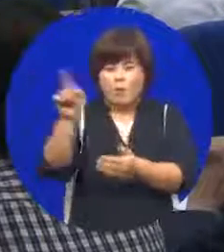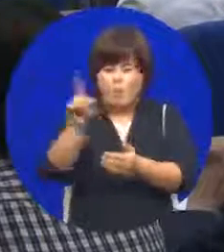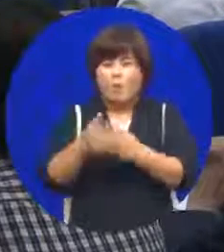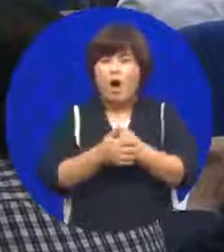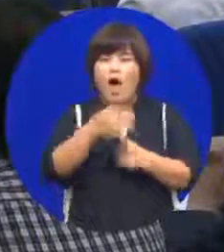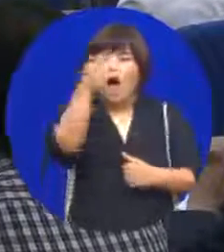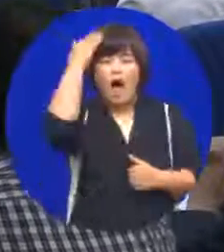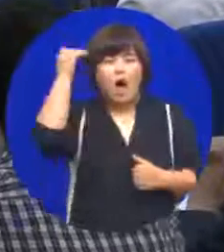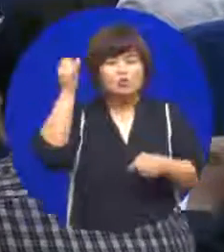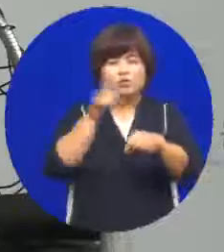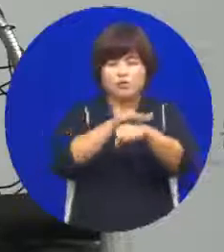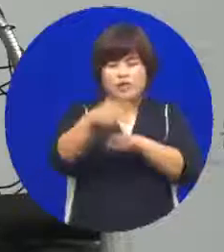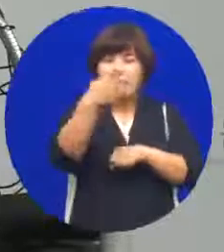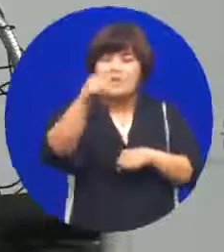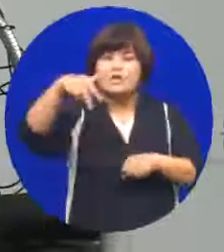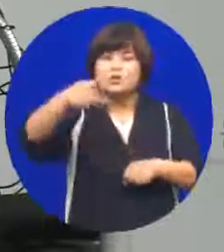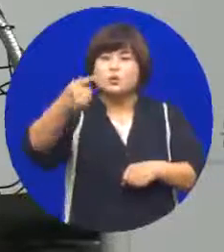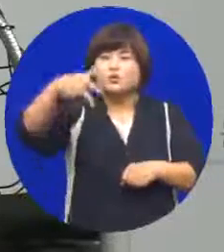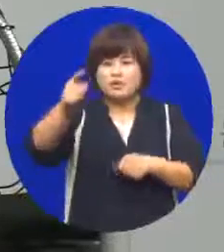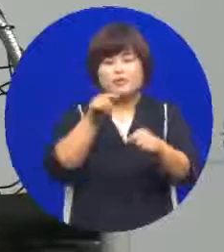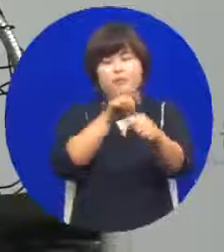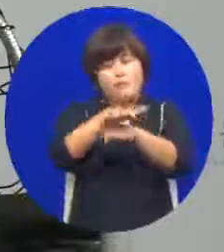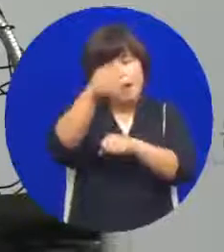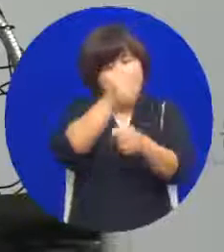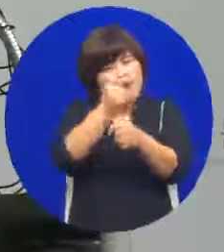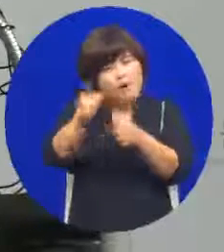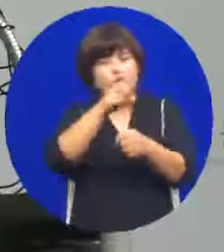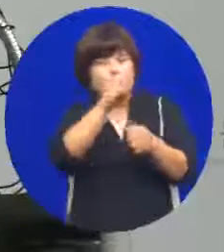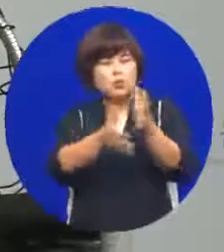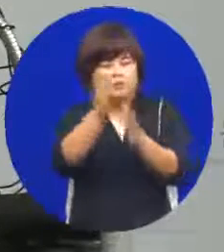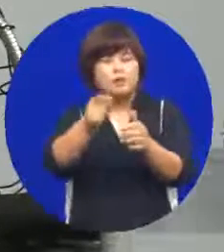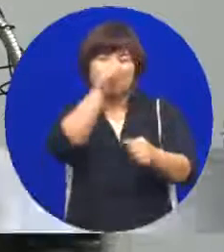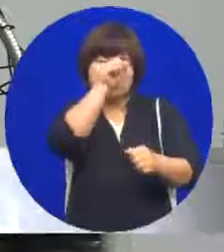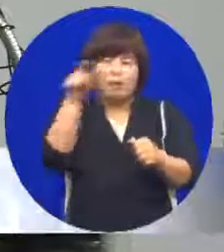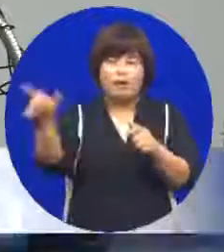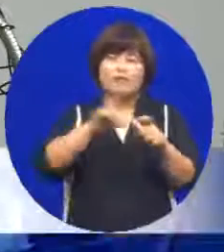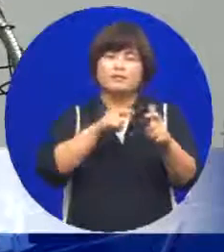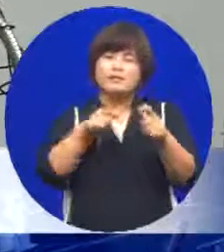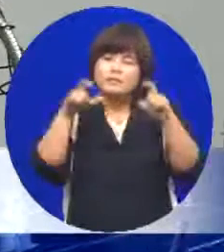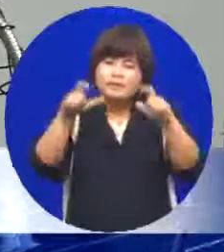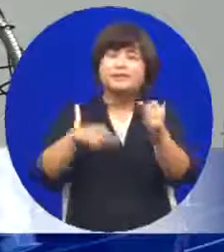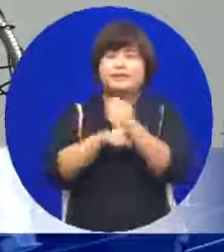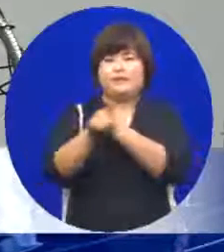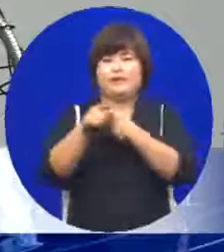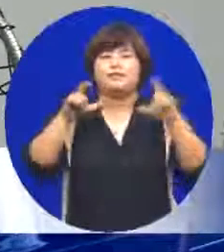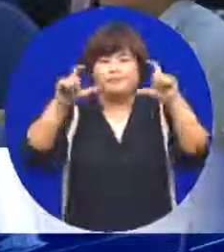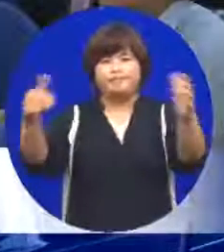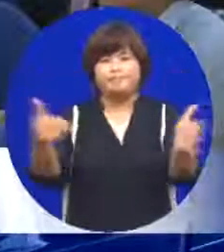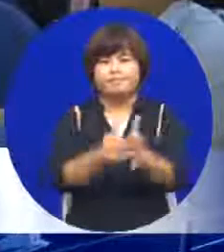브리핑을 갖고 한국형 복합리조트 개발 사업과 관련해 용인시의 뛰어난 입지 조건을 강조하며 강한 의지를